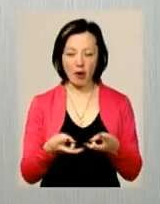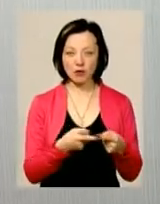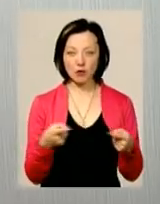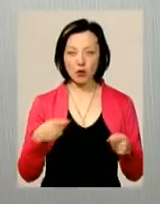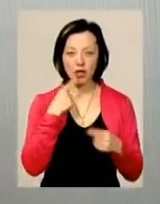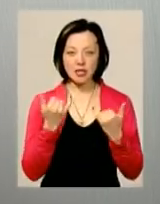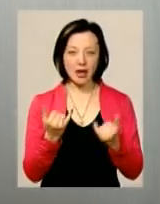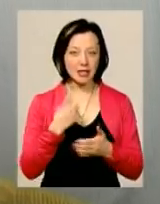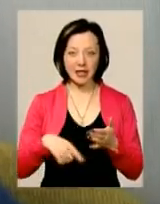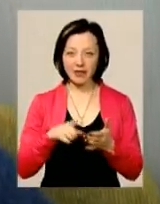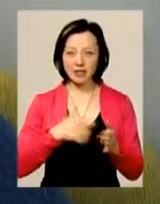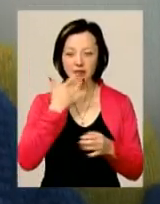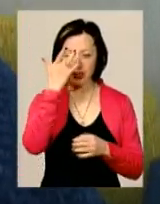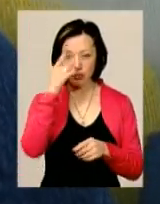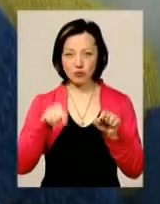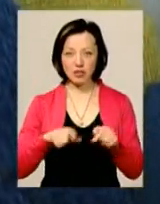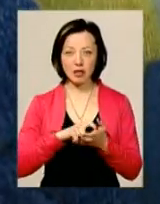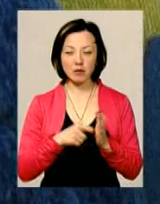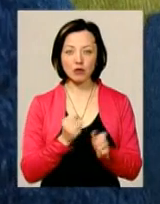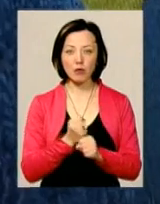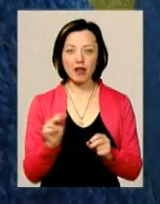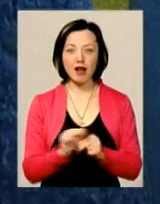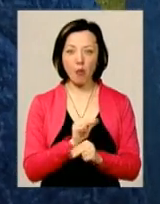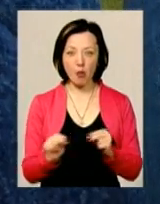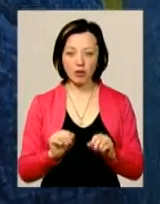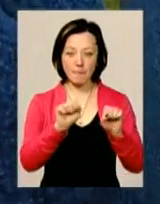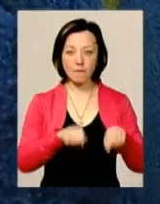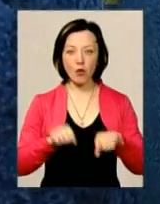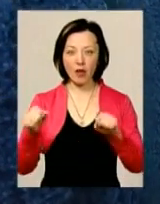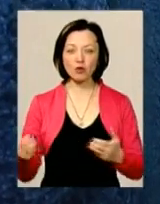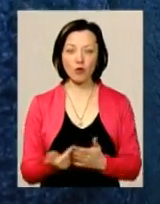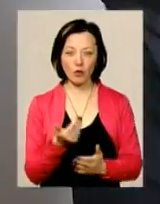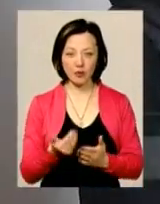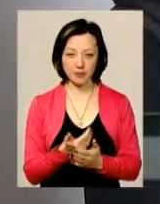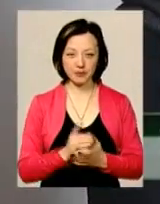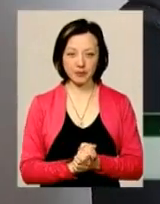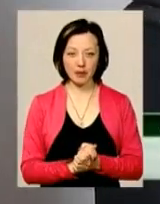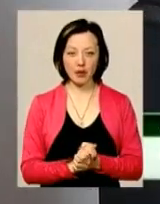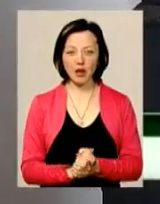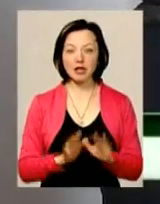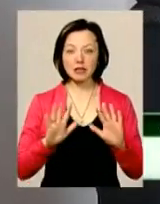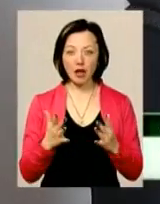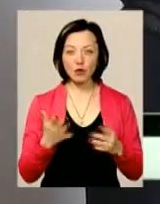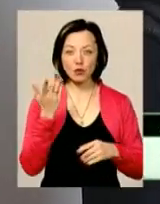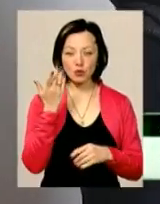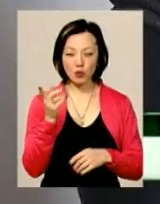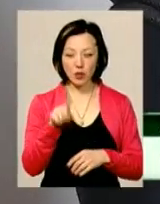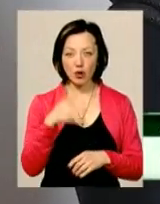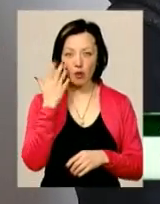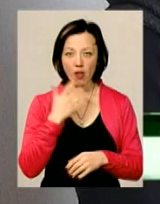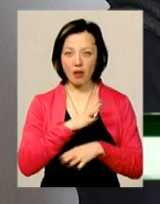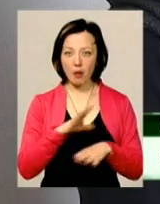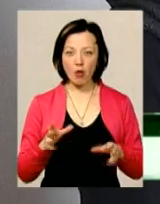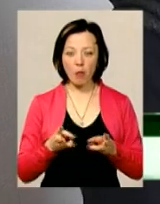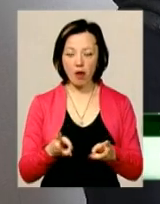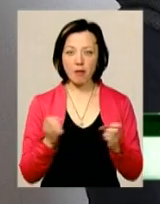Каже, зараз не віриться, що влітку у цій кімнаті зробили ремонт та поклеїли нові шпалери. Сталося саме тоді, коли не було опалення, ми